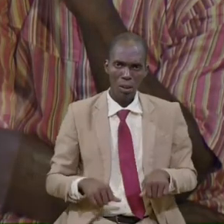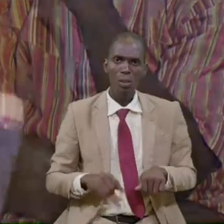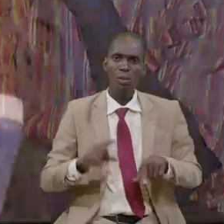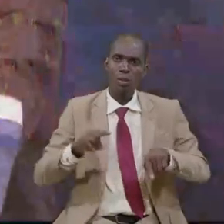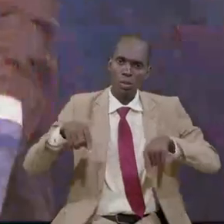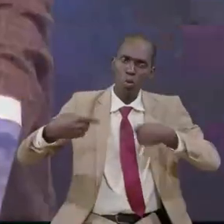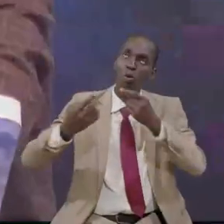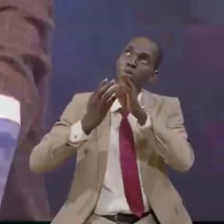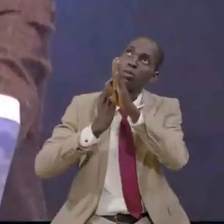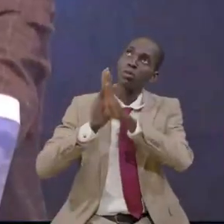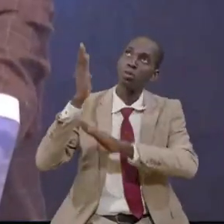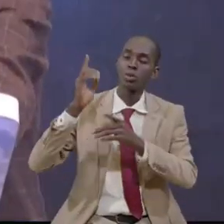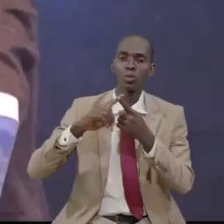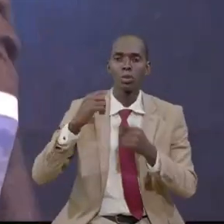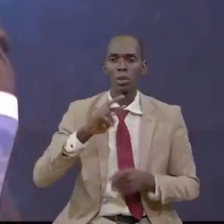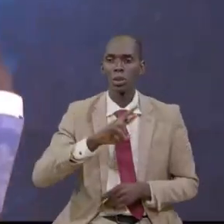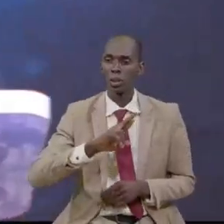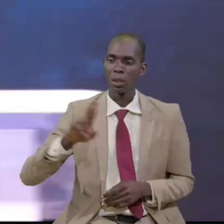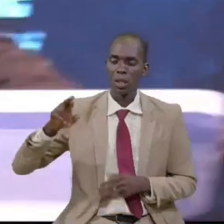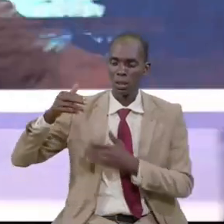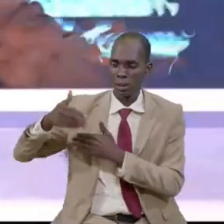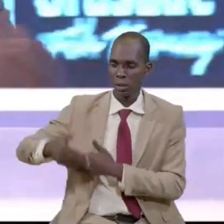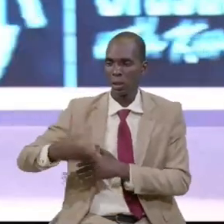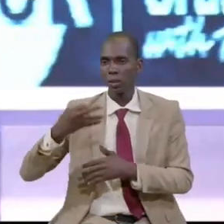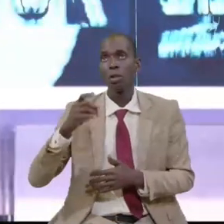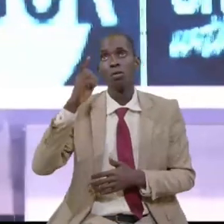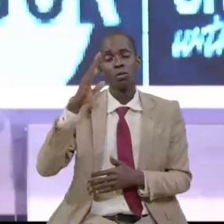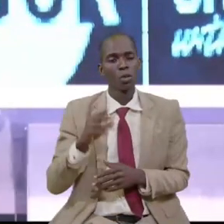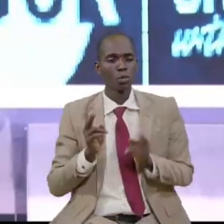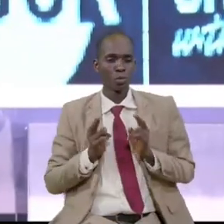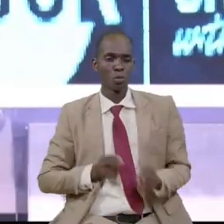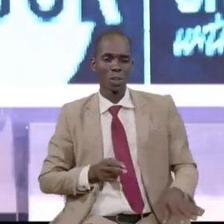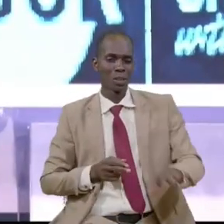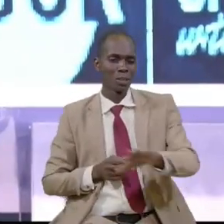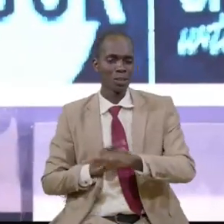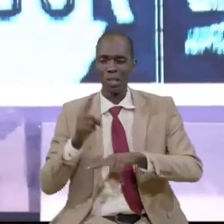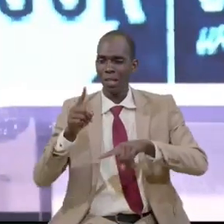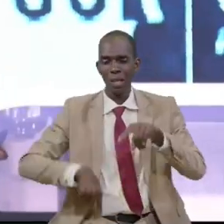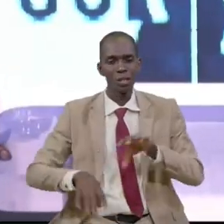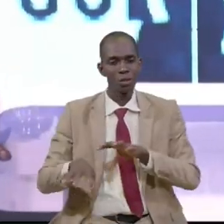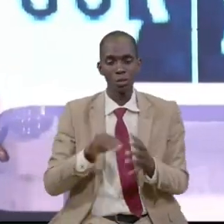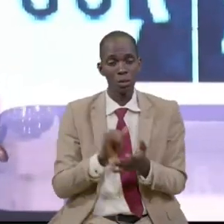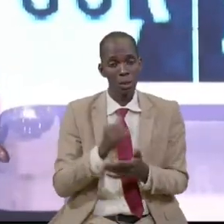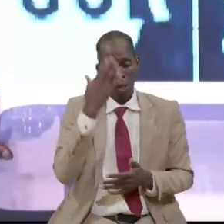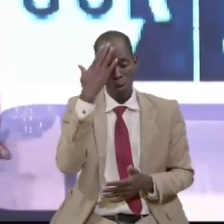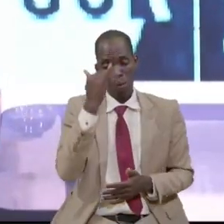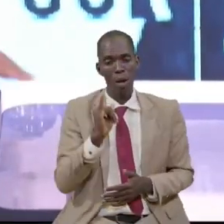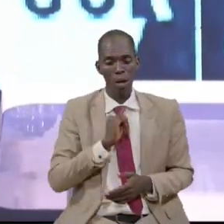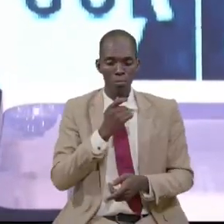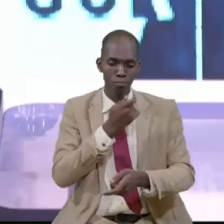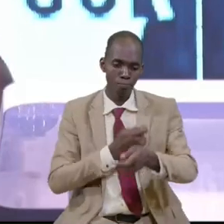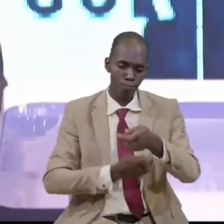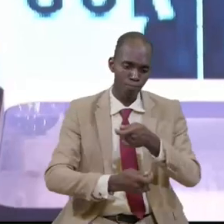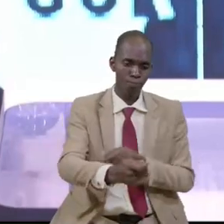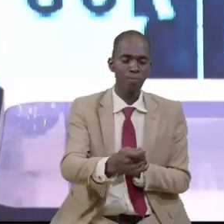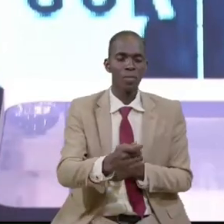aller m'asseoir à la droite de Dieu au ciel. Lui ne peut pas le faire. À cause de cela, je vais porter